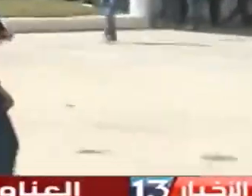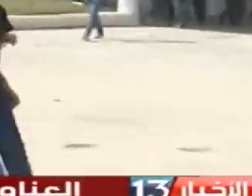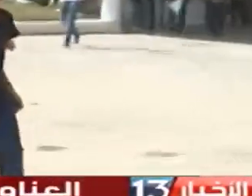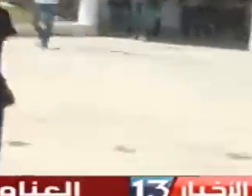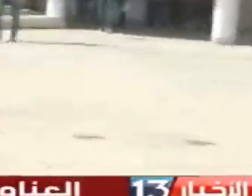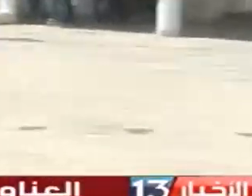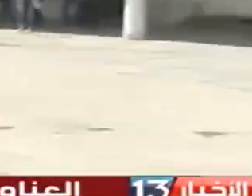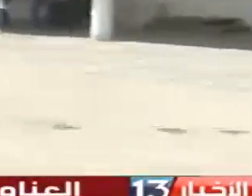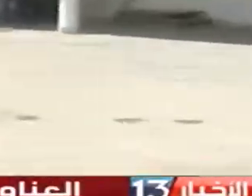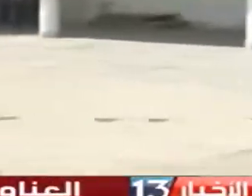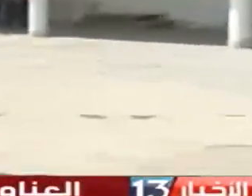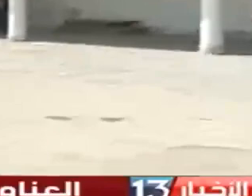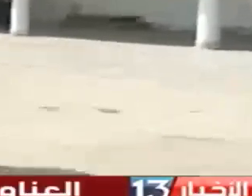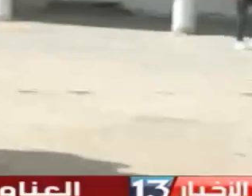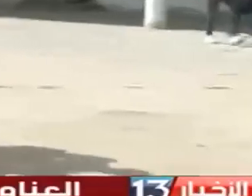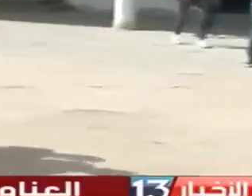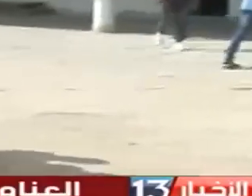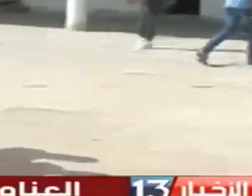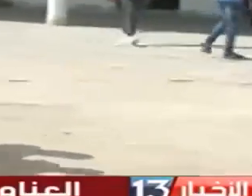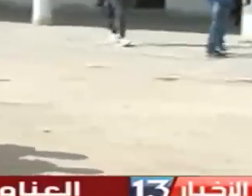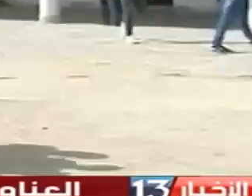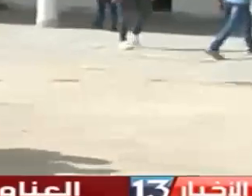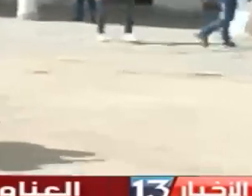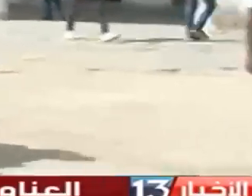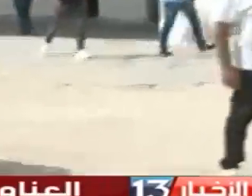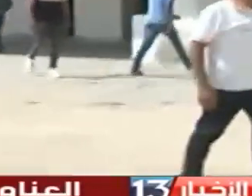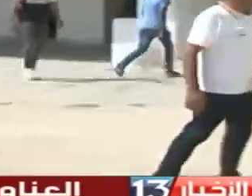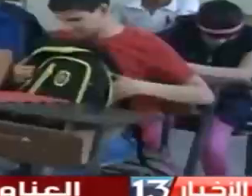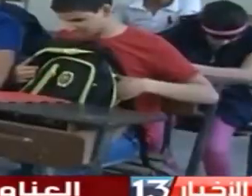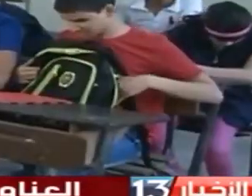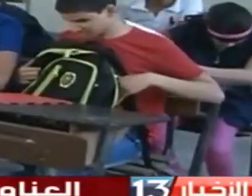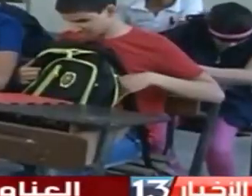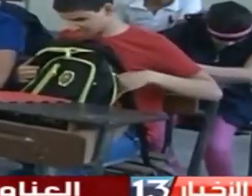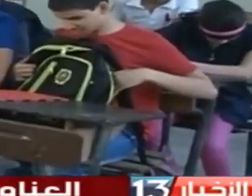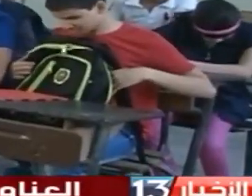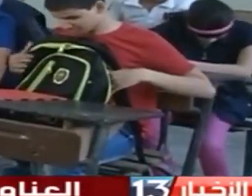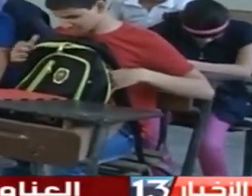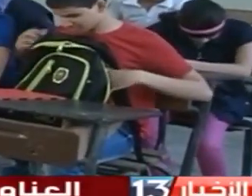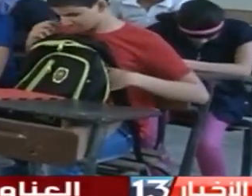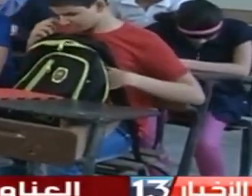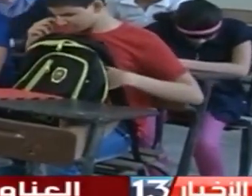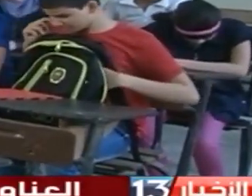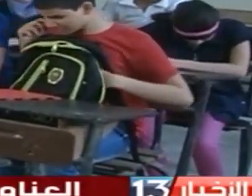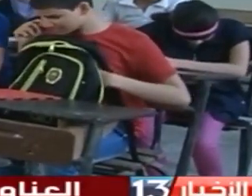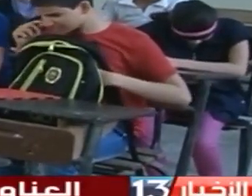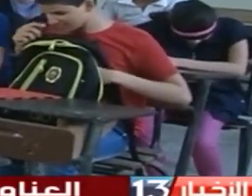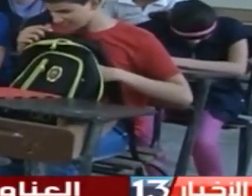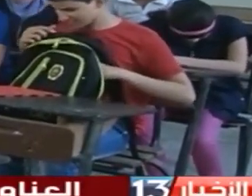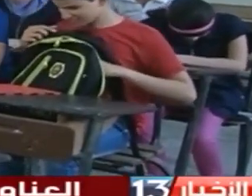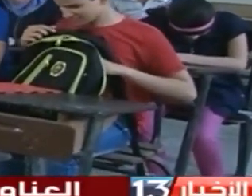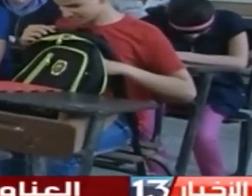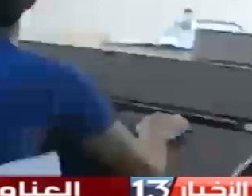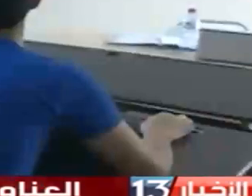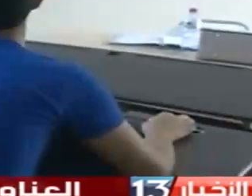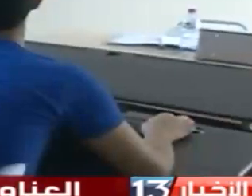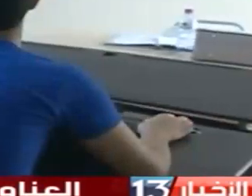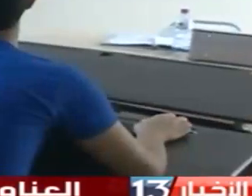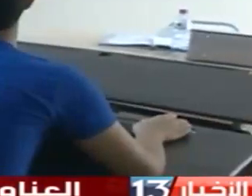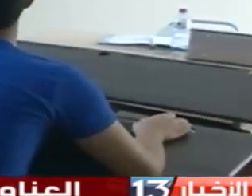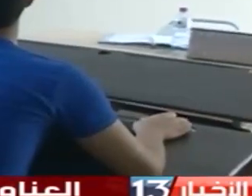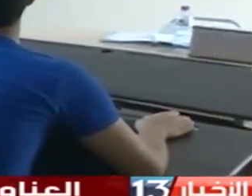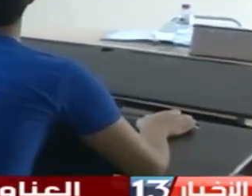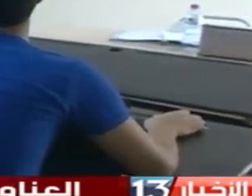في تجربة هي الأولى من نوعها، تخصيص قسم للتلاميذ المكفوفين الذين ارتقوا إلى سنة الأولى ثانوي بأحد